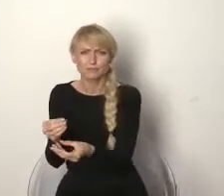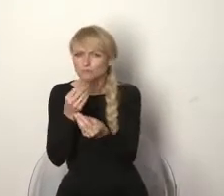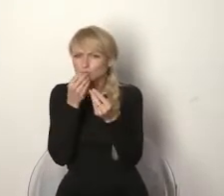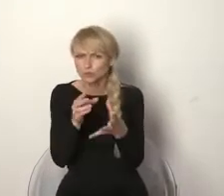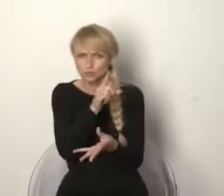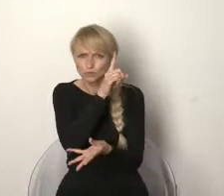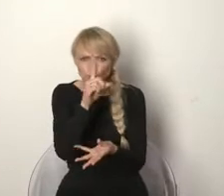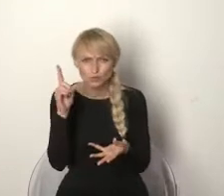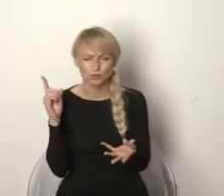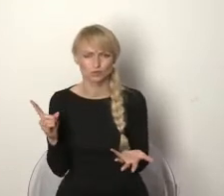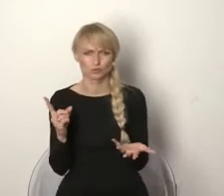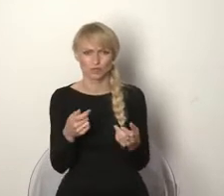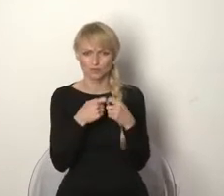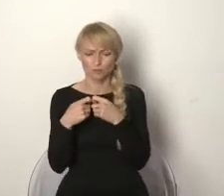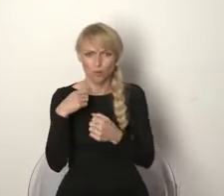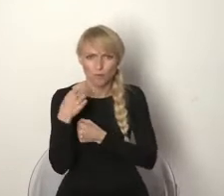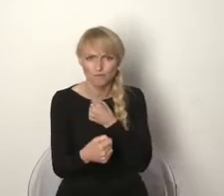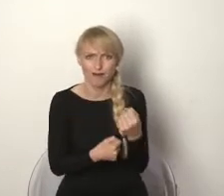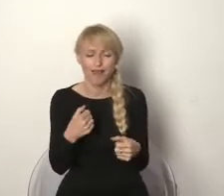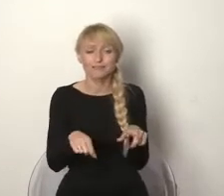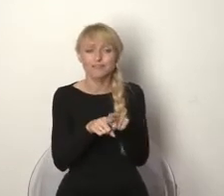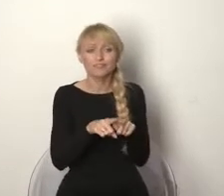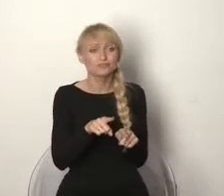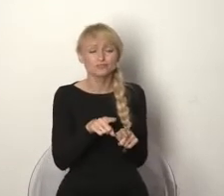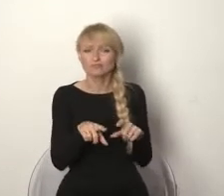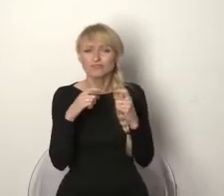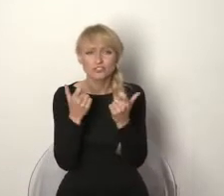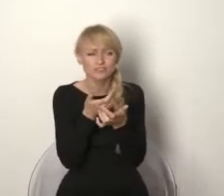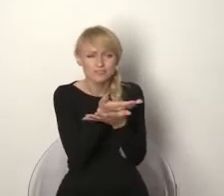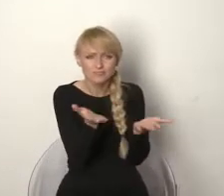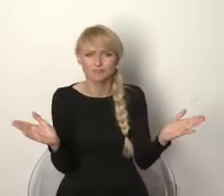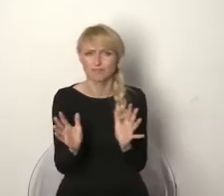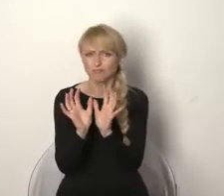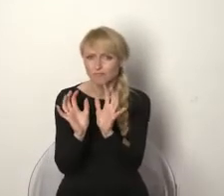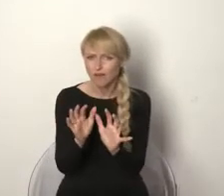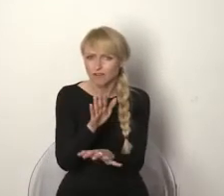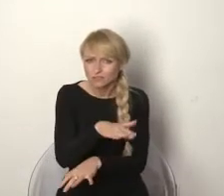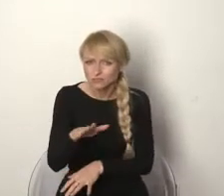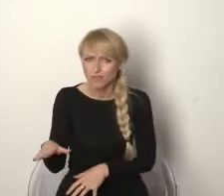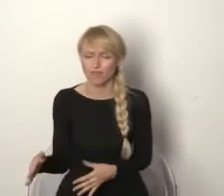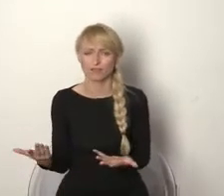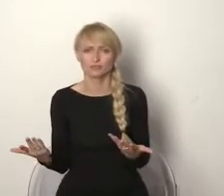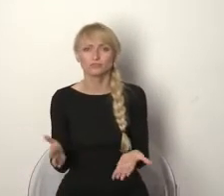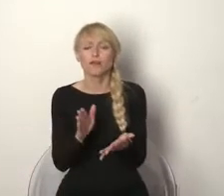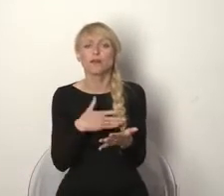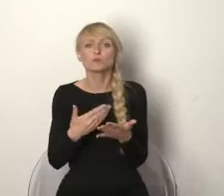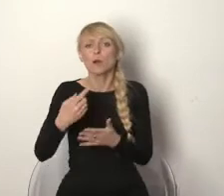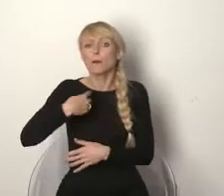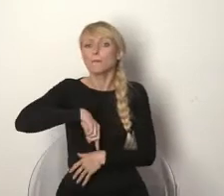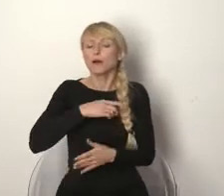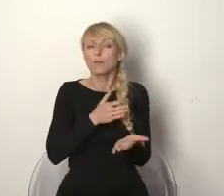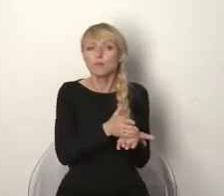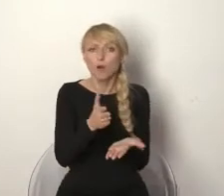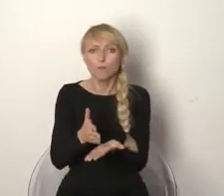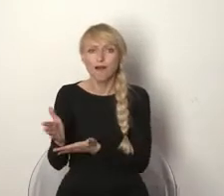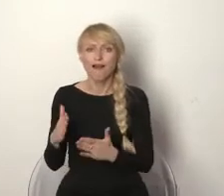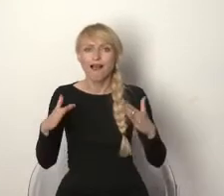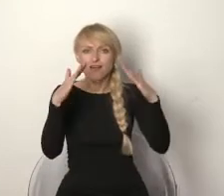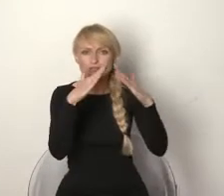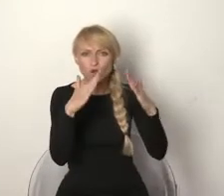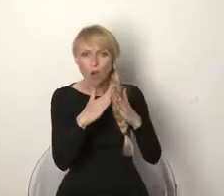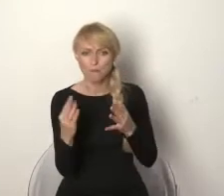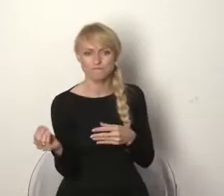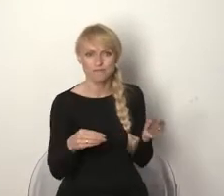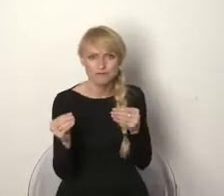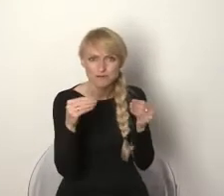dobro dzieci, tak myśleliśmy poza takimi akcyjnymi pomocami typu pomoc w doposażeniu ich domów, organizacja